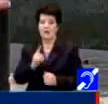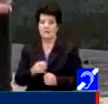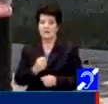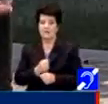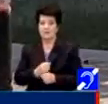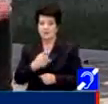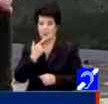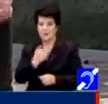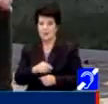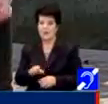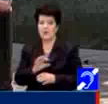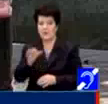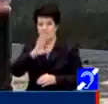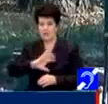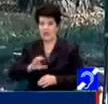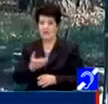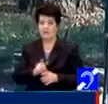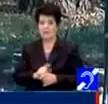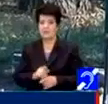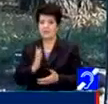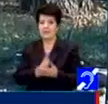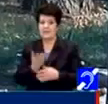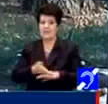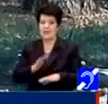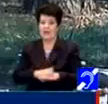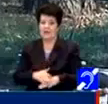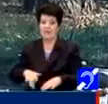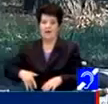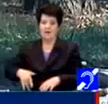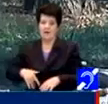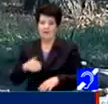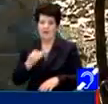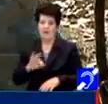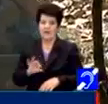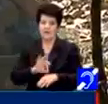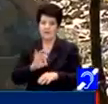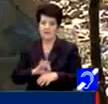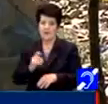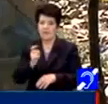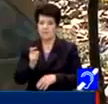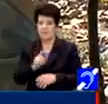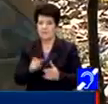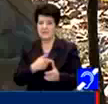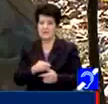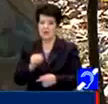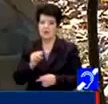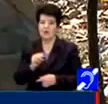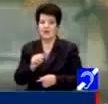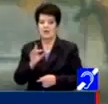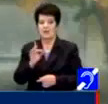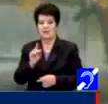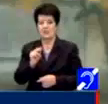Paciu spune că din cauza consumului de alcool, în timp este grav afectat ficatul și apar maladii precum hepatita sau ciroza. De